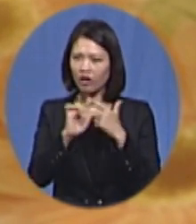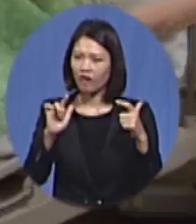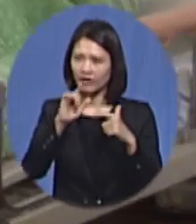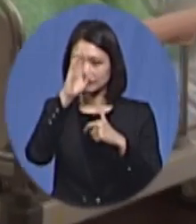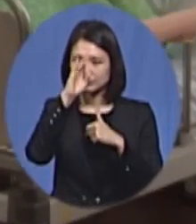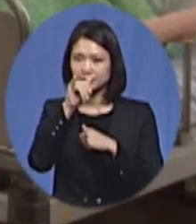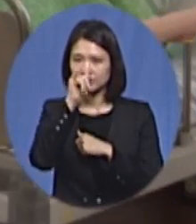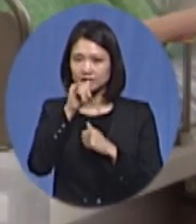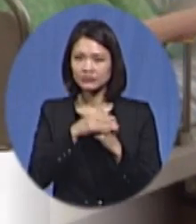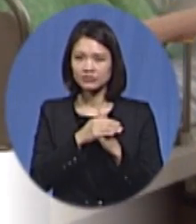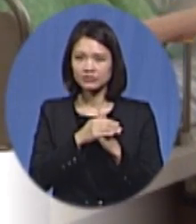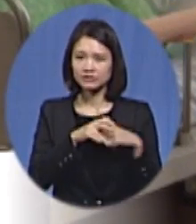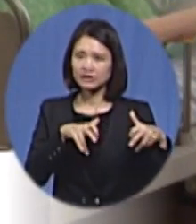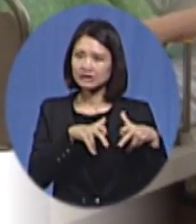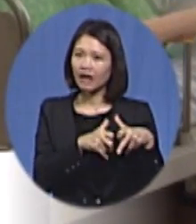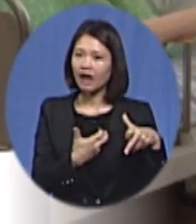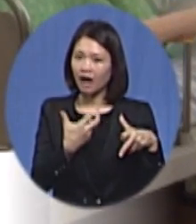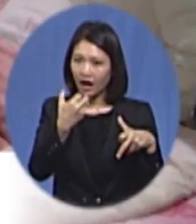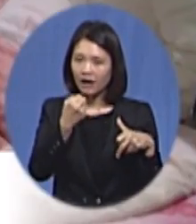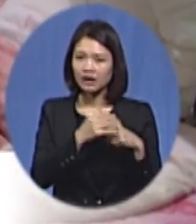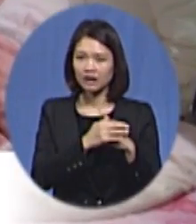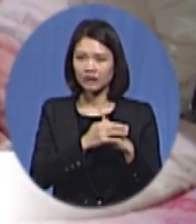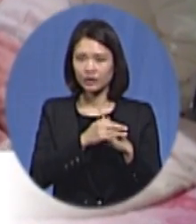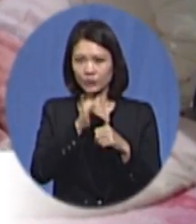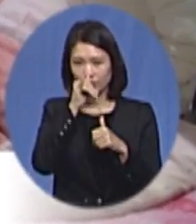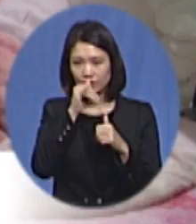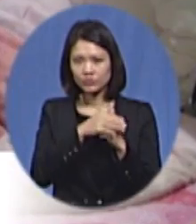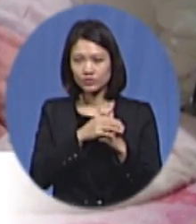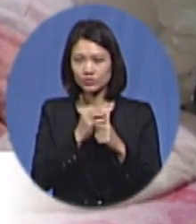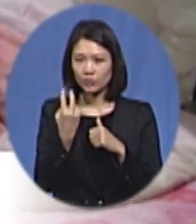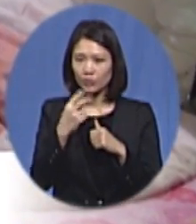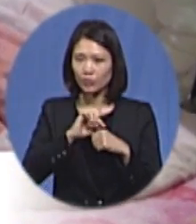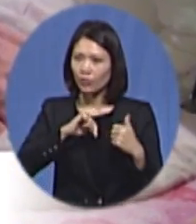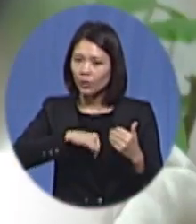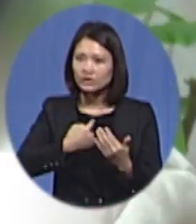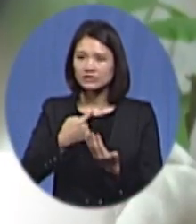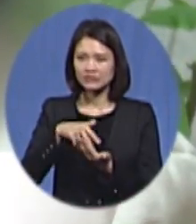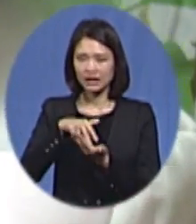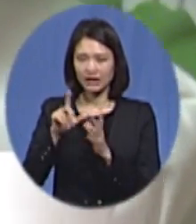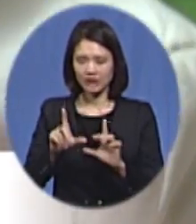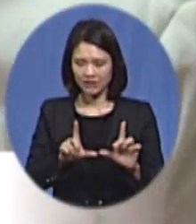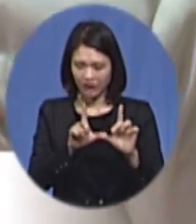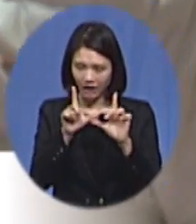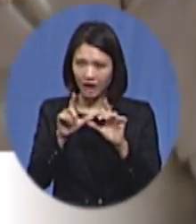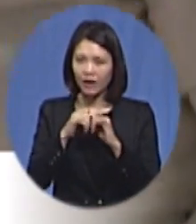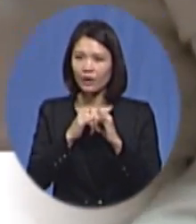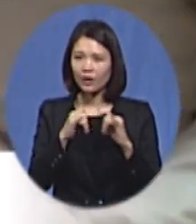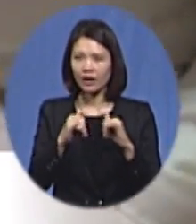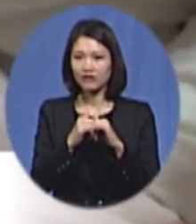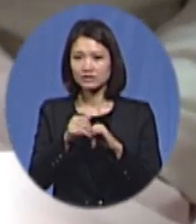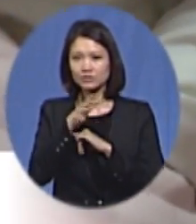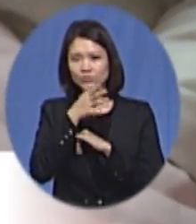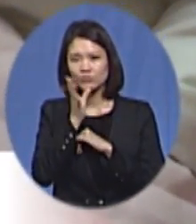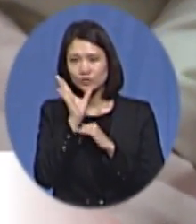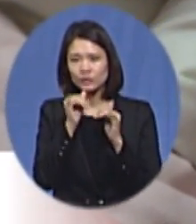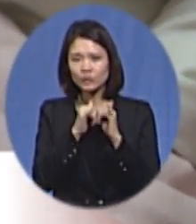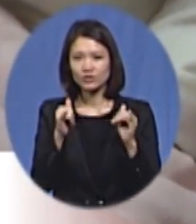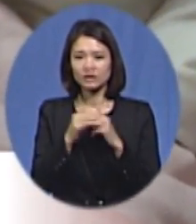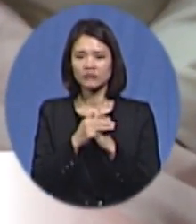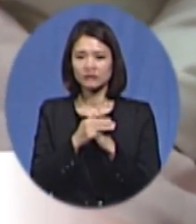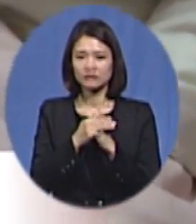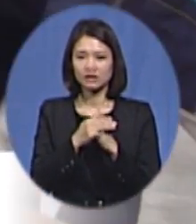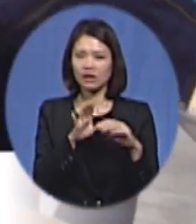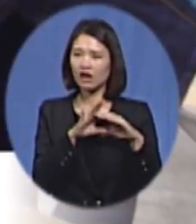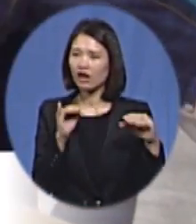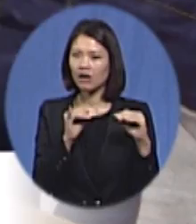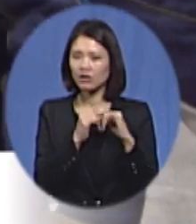있습니다. 장애를 갖고 있거나 독거 어르신, 혼자 사는 독거 어르신들은 이 문제를 아무도